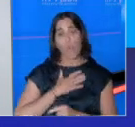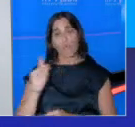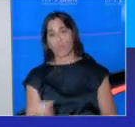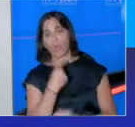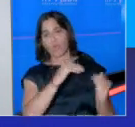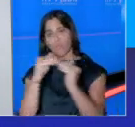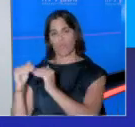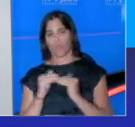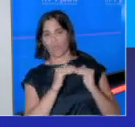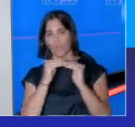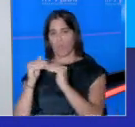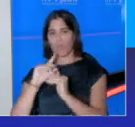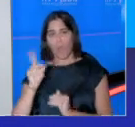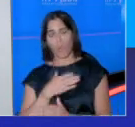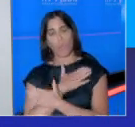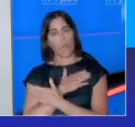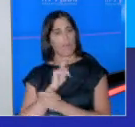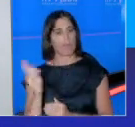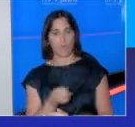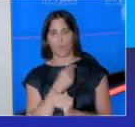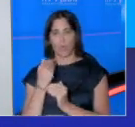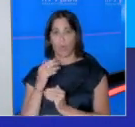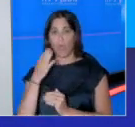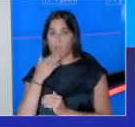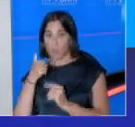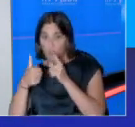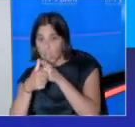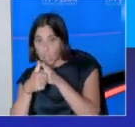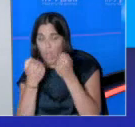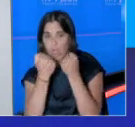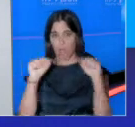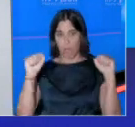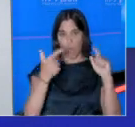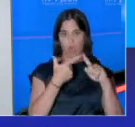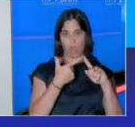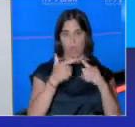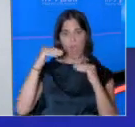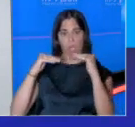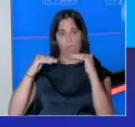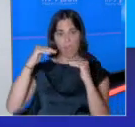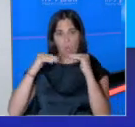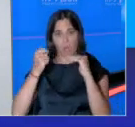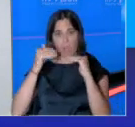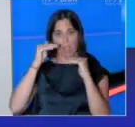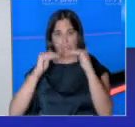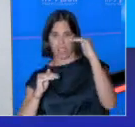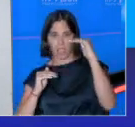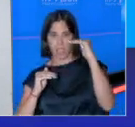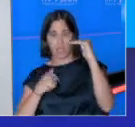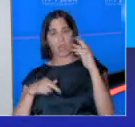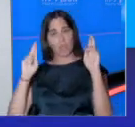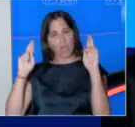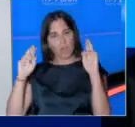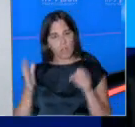מעריך שכולם אוהבים את הבנים שלהם אותו דבר. יהודית ודמוקרטית. האיזון קצת זז. אני מקווה